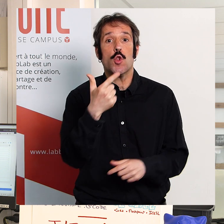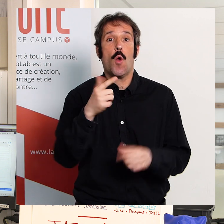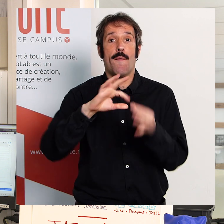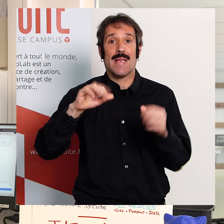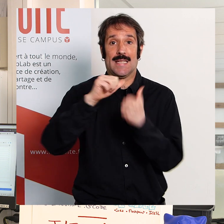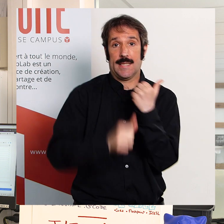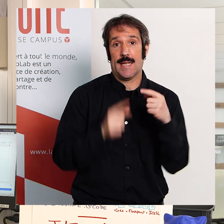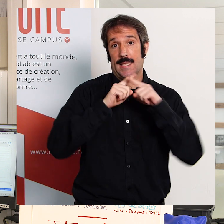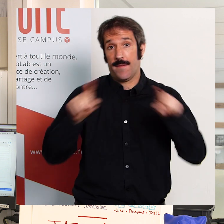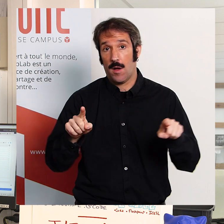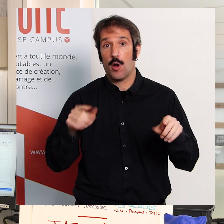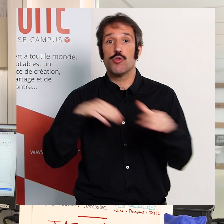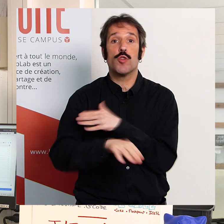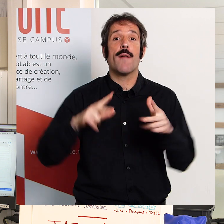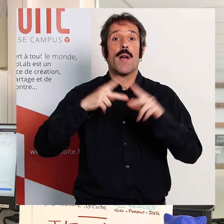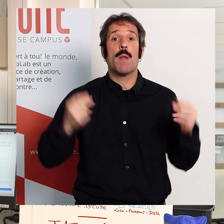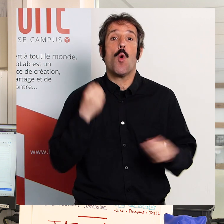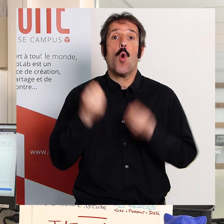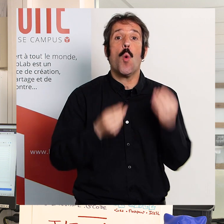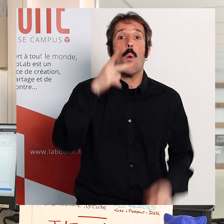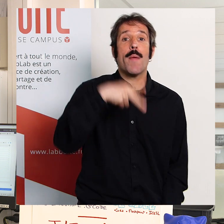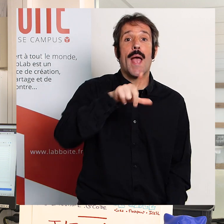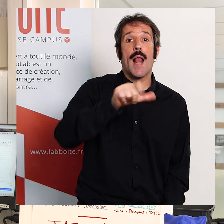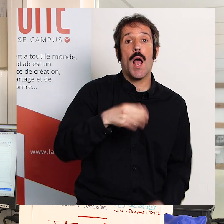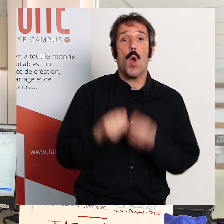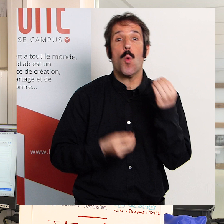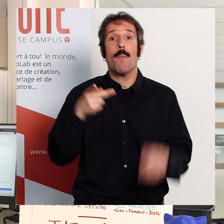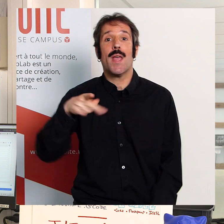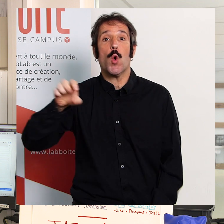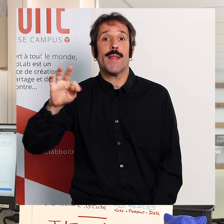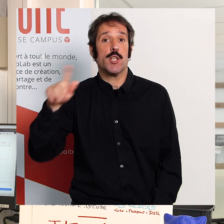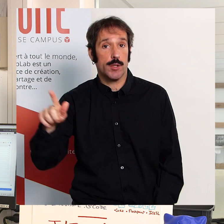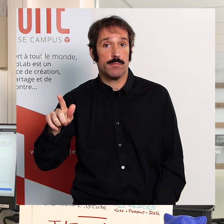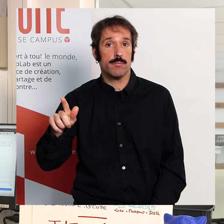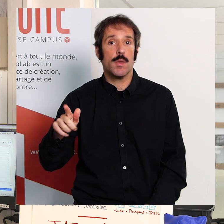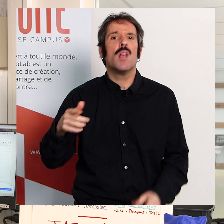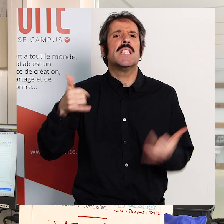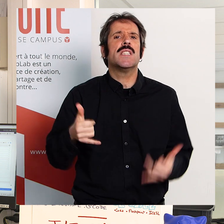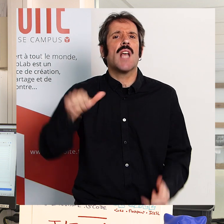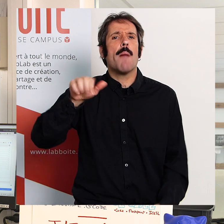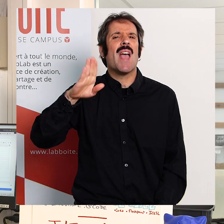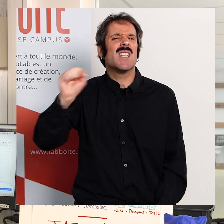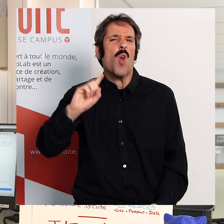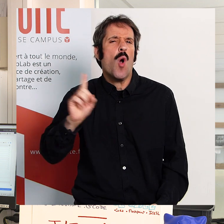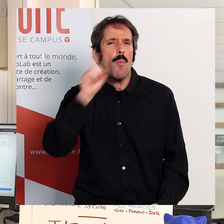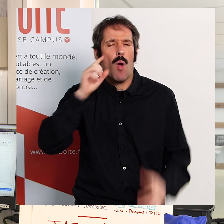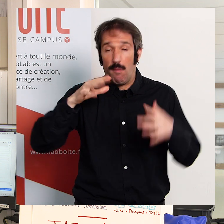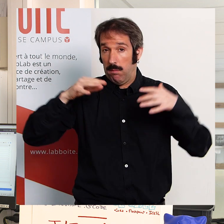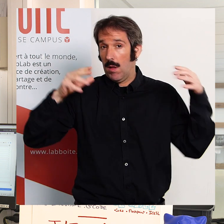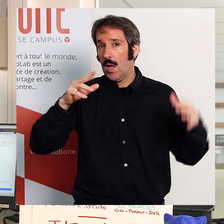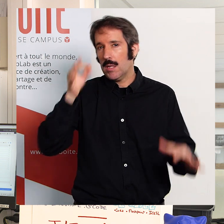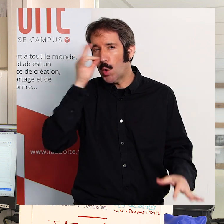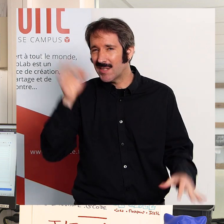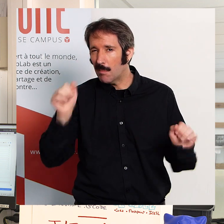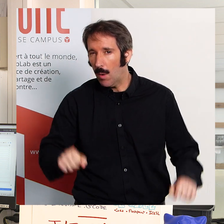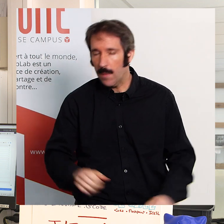en fait 2 types de fils différents dans les Fab Labs, soit du PLA, soit du PETG. On ne fait pas d'ABS puisque ça fait